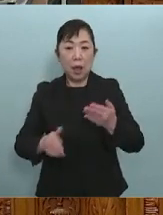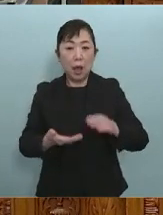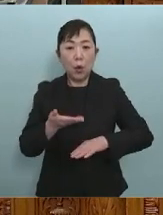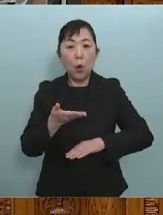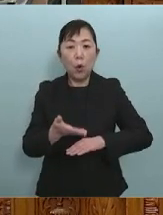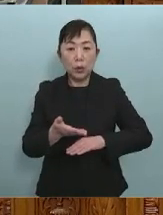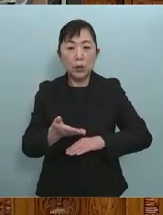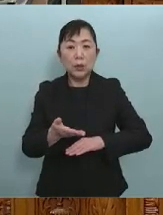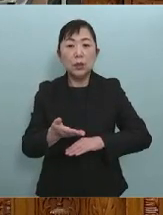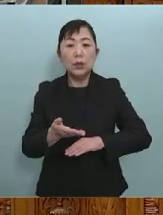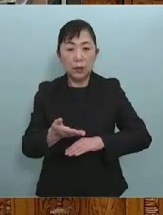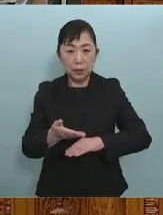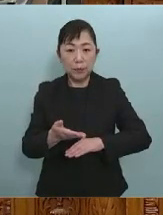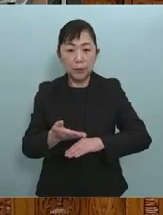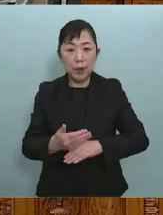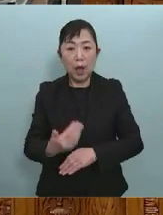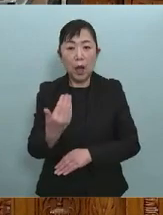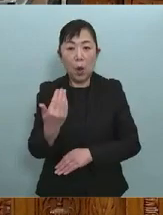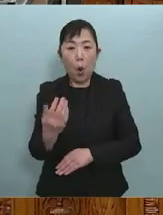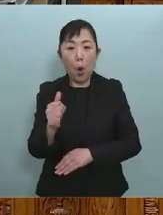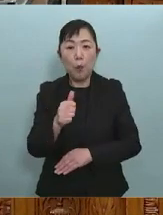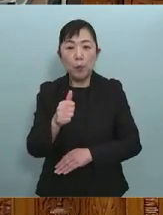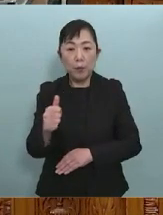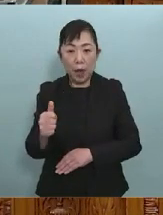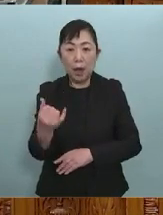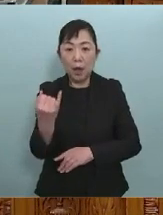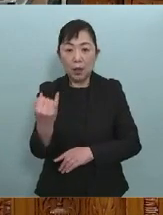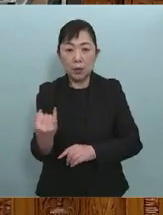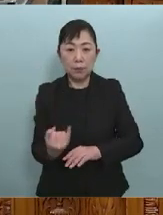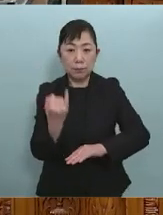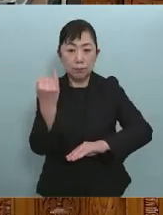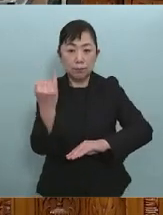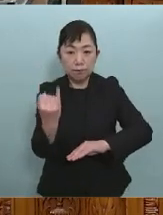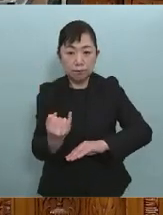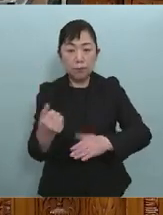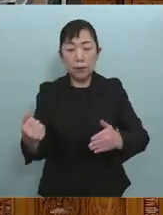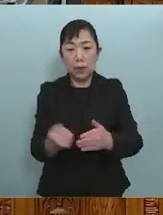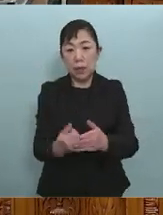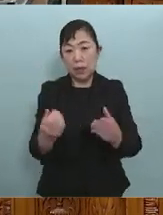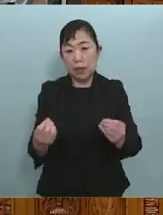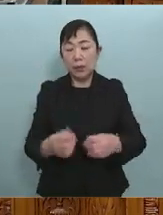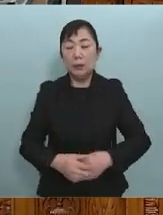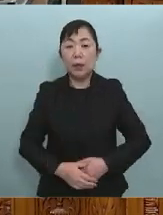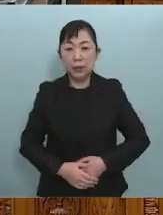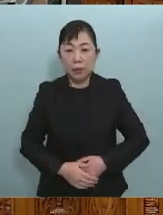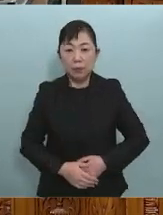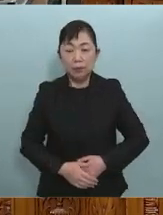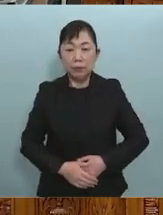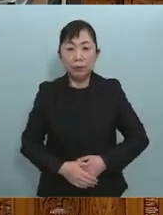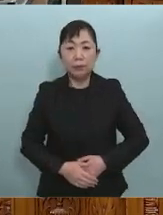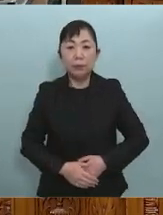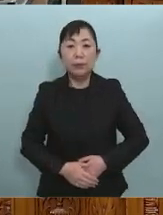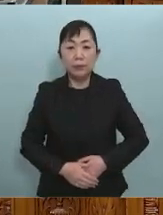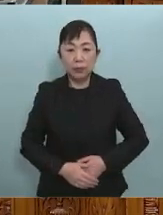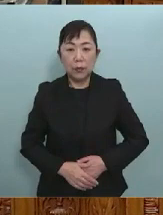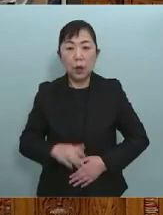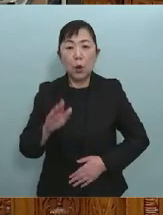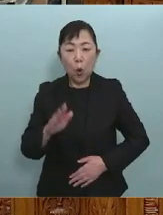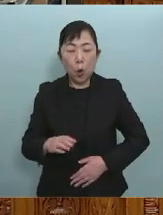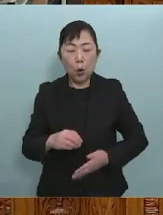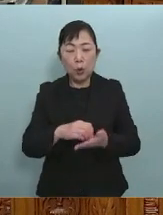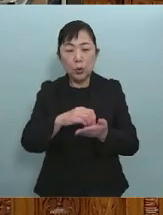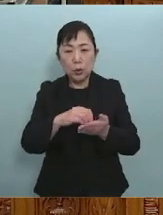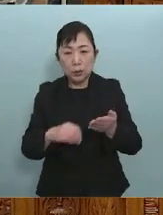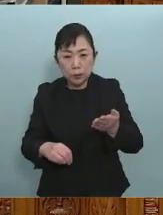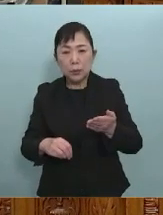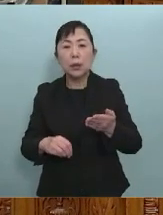本田明子参議院議員を当てることを本日決定いたしましたえこのような事態に至っ